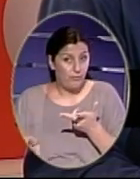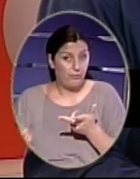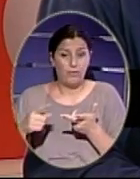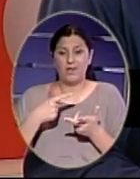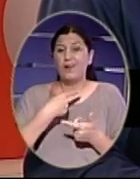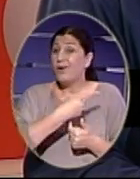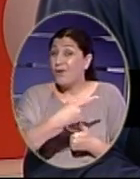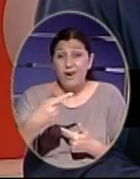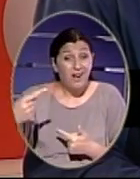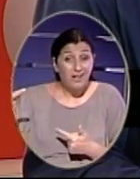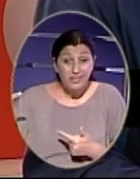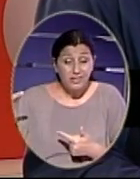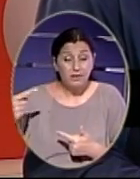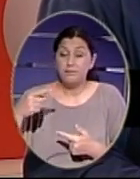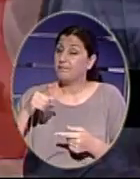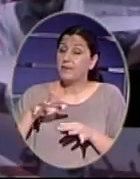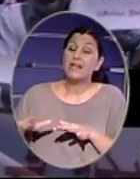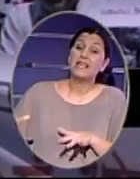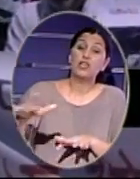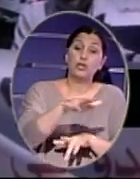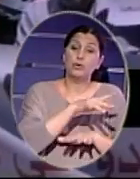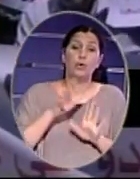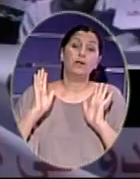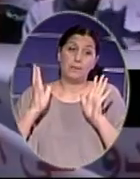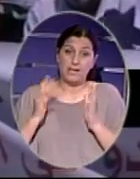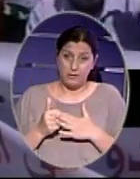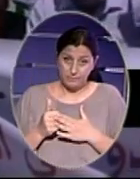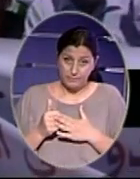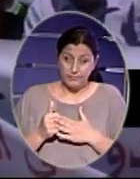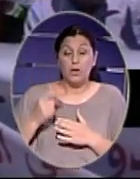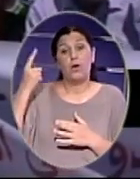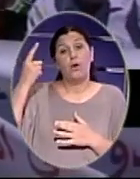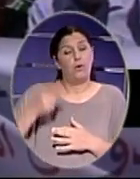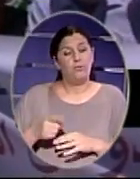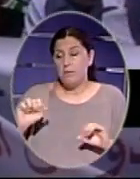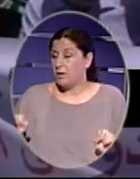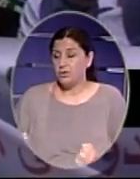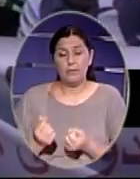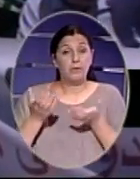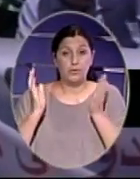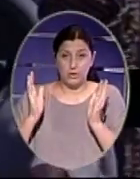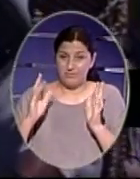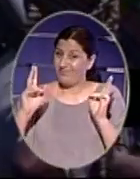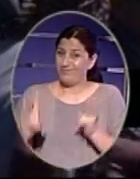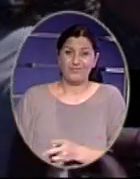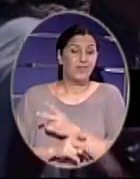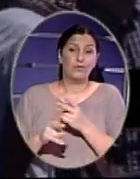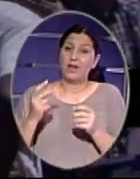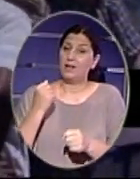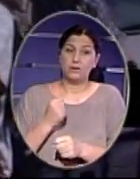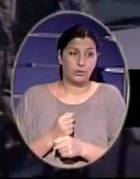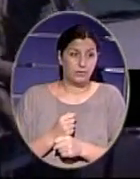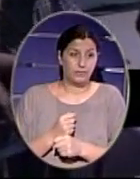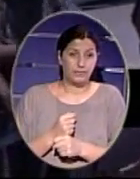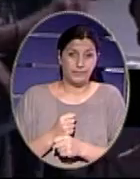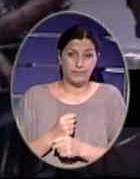אחד מהיישובים האלו הוא פיזור תשתיתי נרחב, מחייב משאבים גדולים ולא ניתן ליישם אותם. בוא